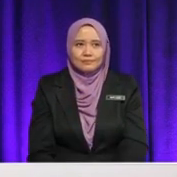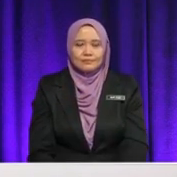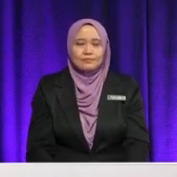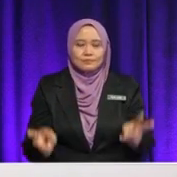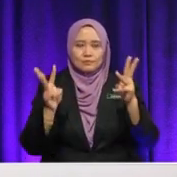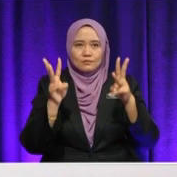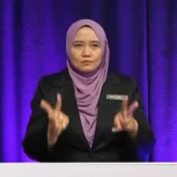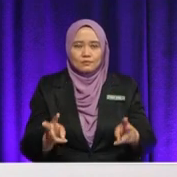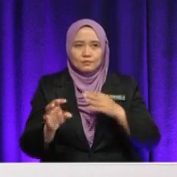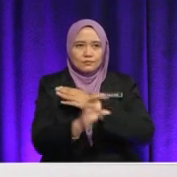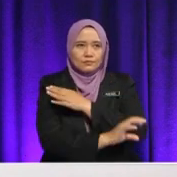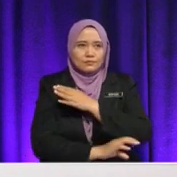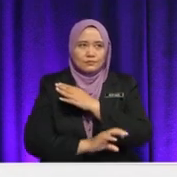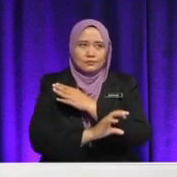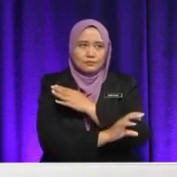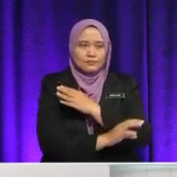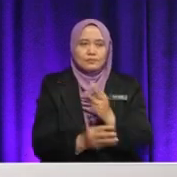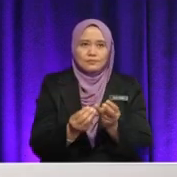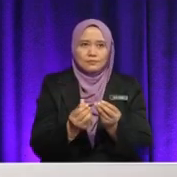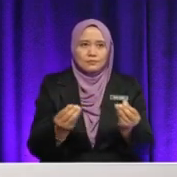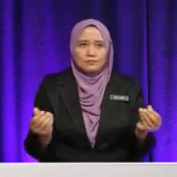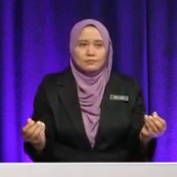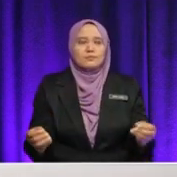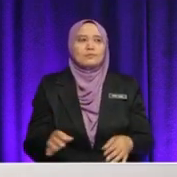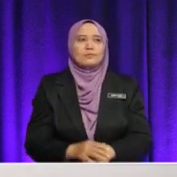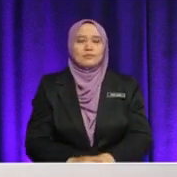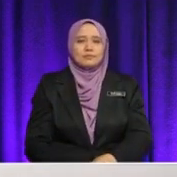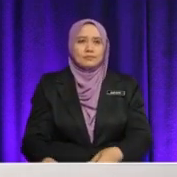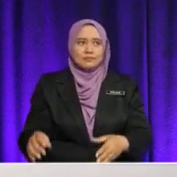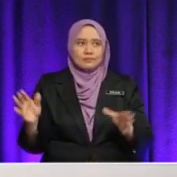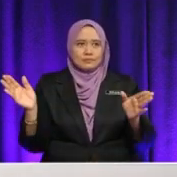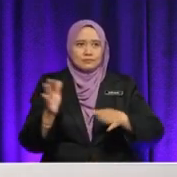kesatuan Tanah Melayu dan berumur 20 tahun keatas